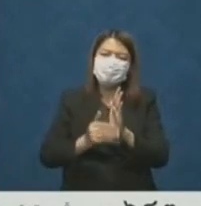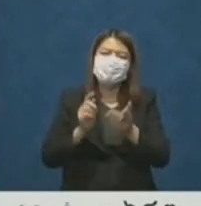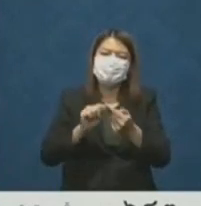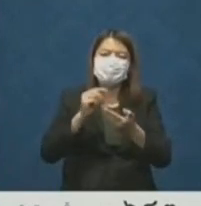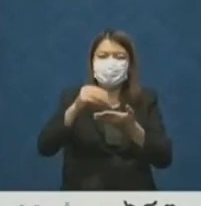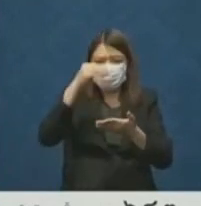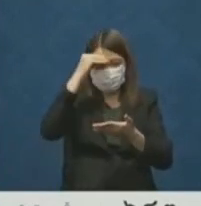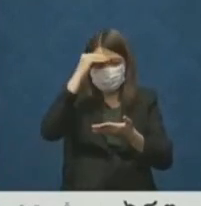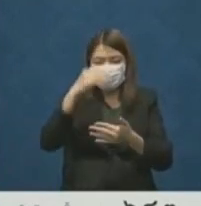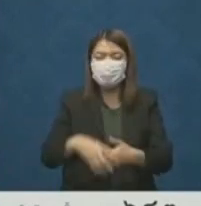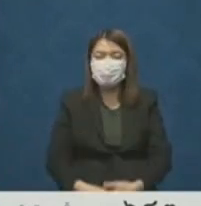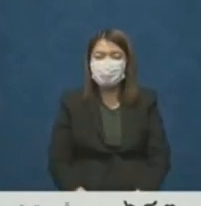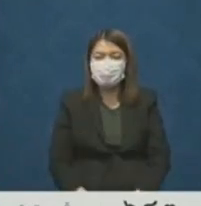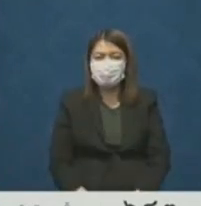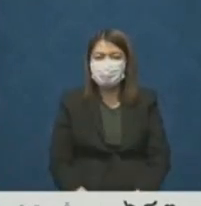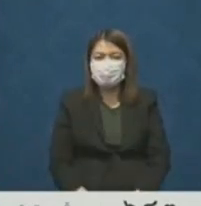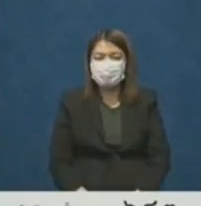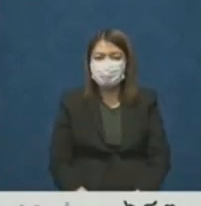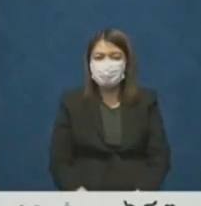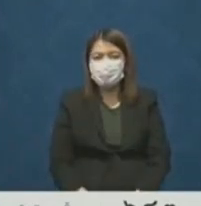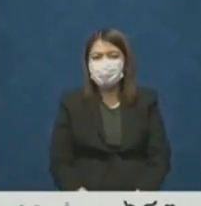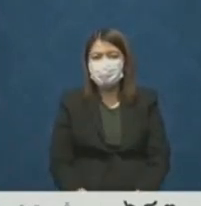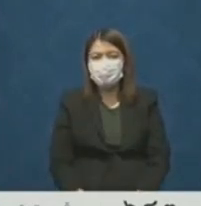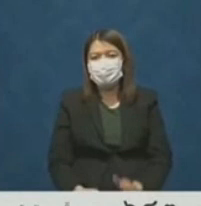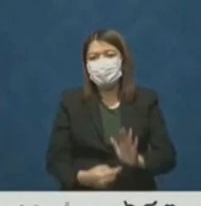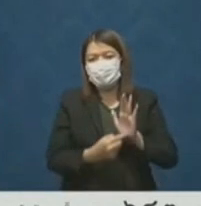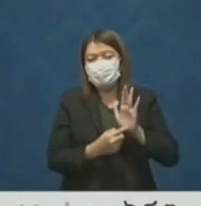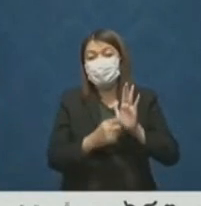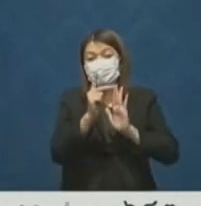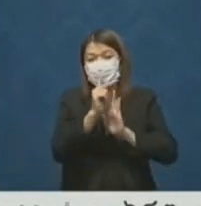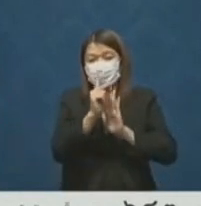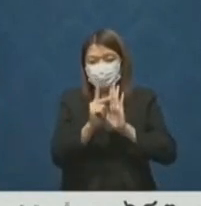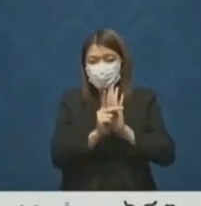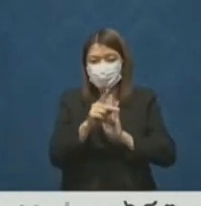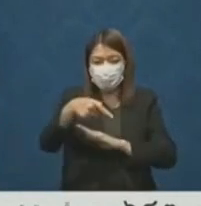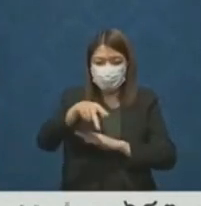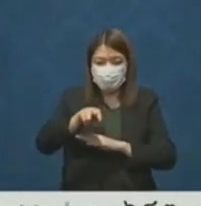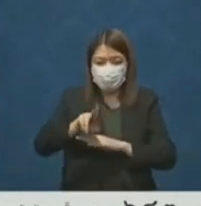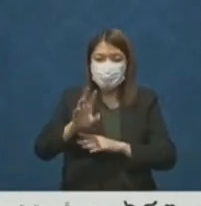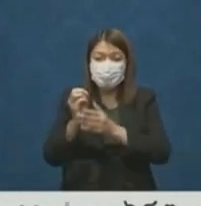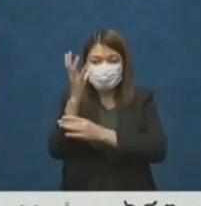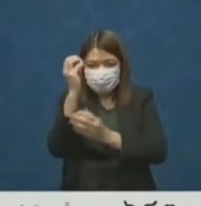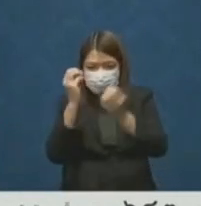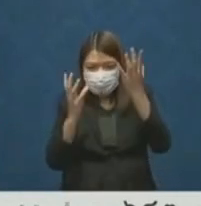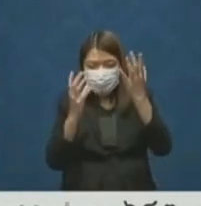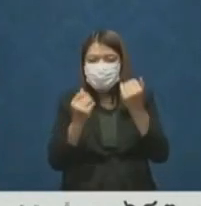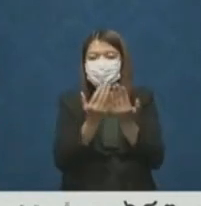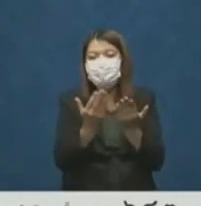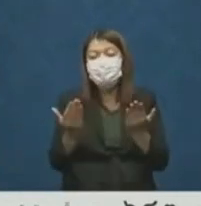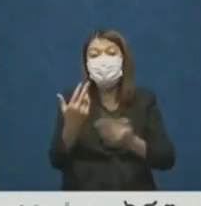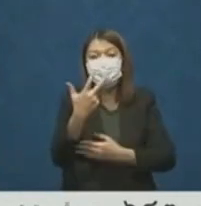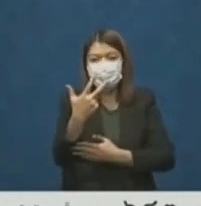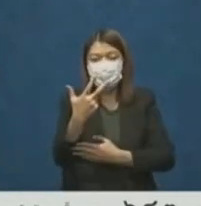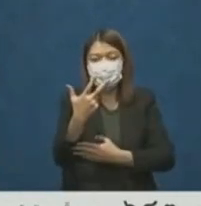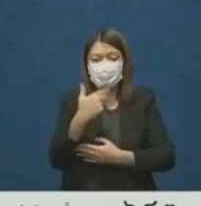อุปสรรคในการศึกษานะครับยกตัวอย่างกฎหมายพ.ร.บ.ป่าไม้อุทยาน3